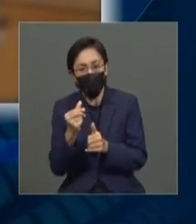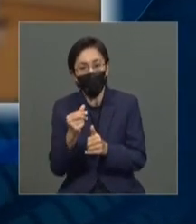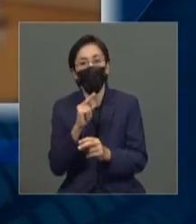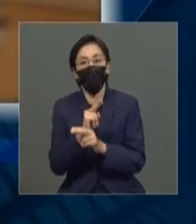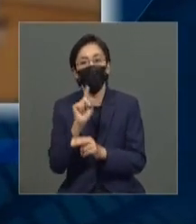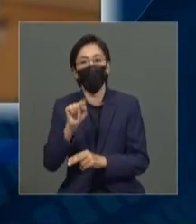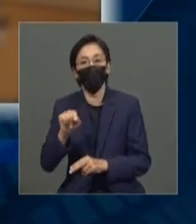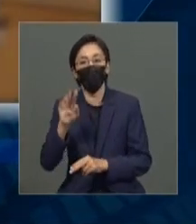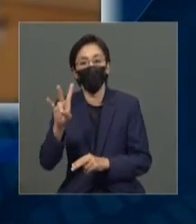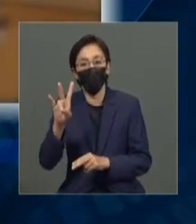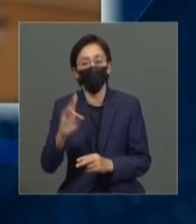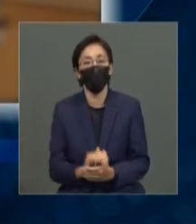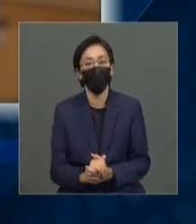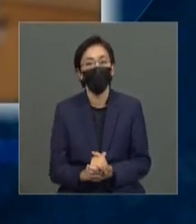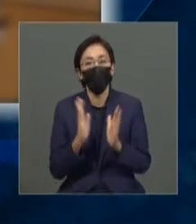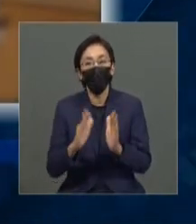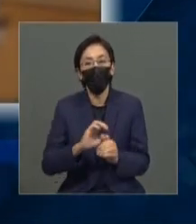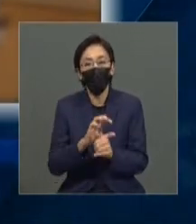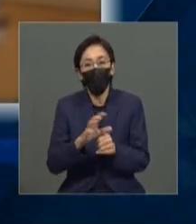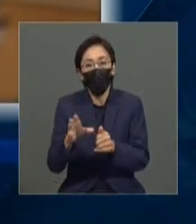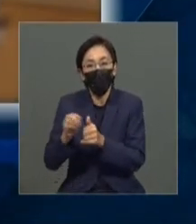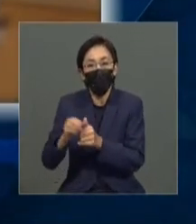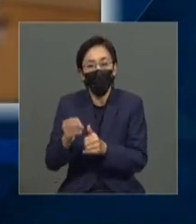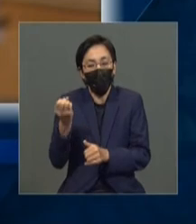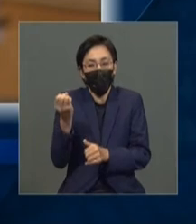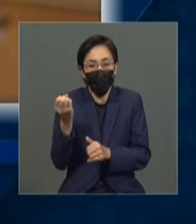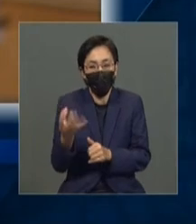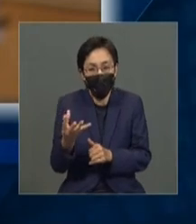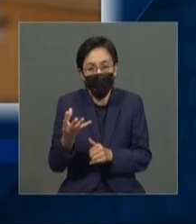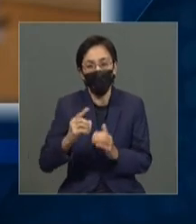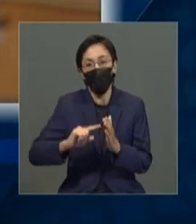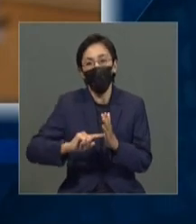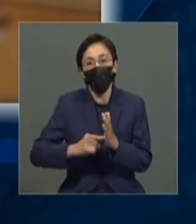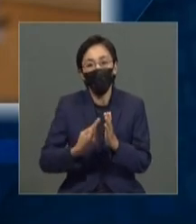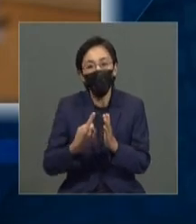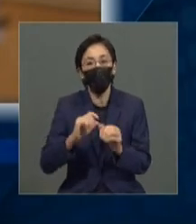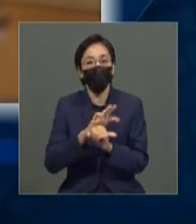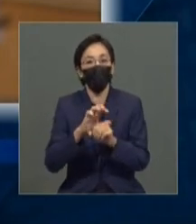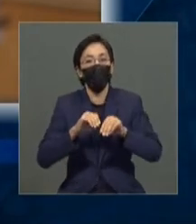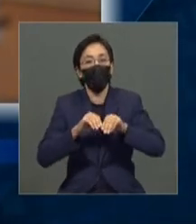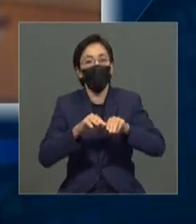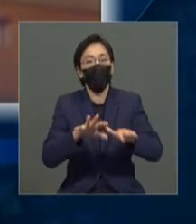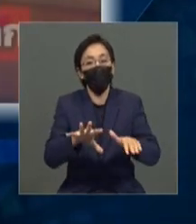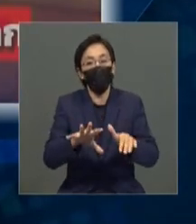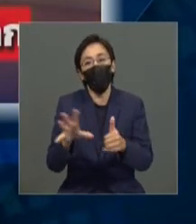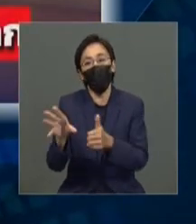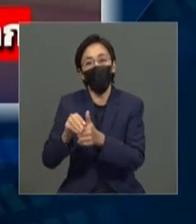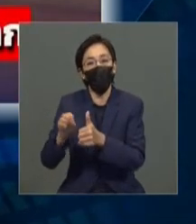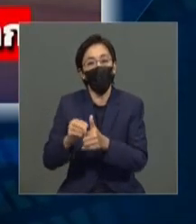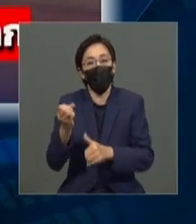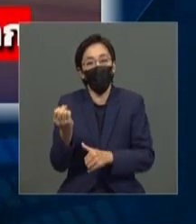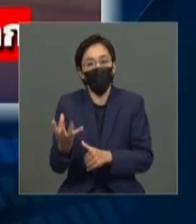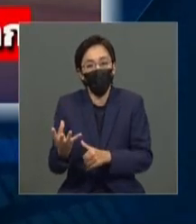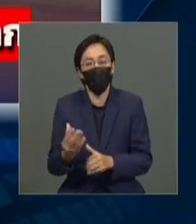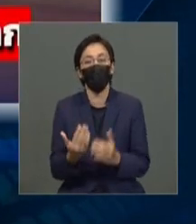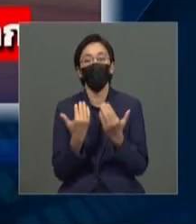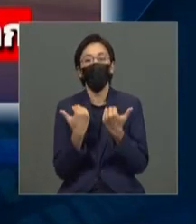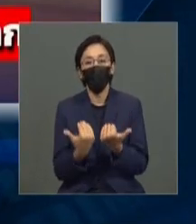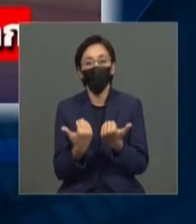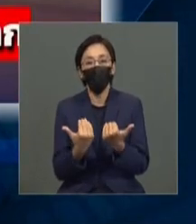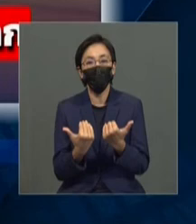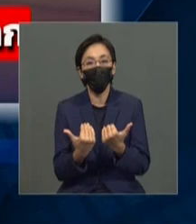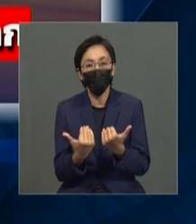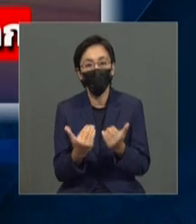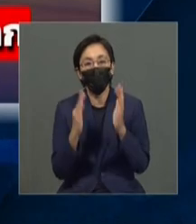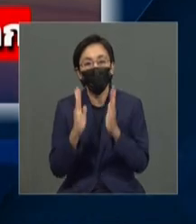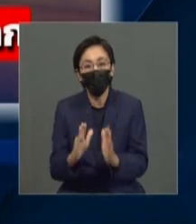ของเราเนี่ยยอดสูงที่สุดเป็นตั้งแต่เริ่มมีการระบาดมาแล้วในทุกวันนี้เราจะเห็นว่ามี